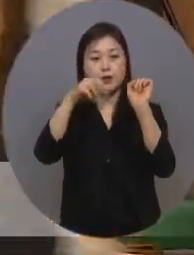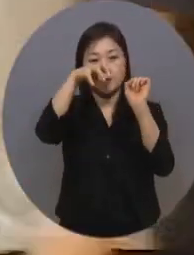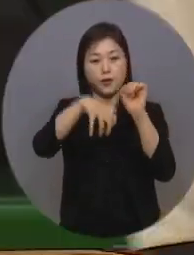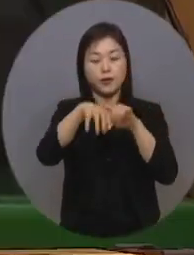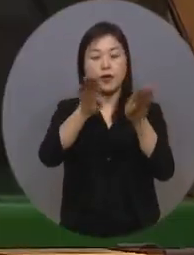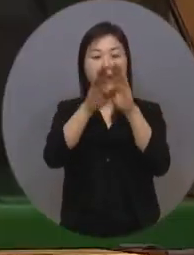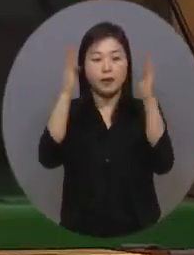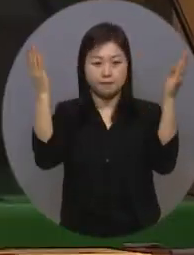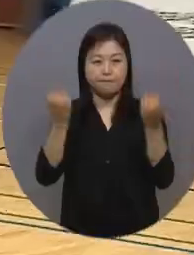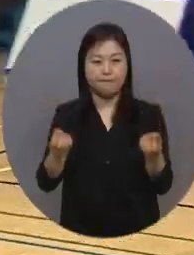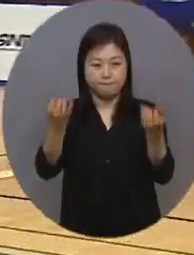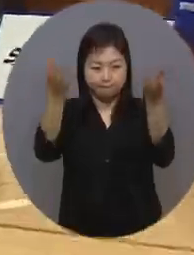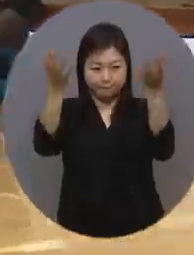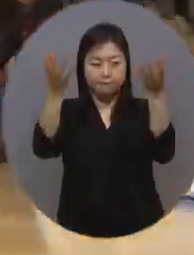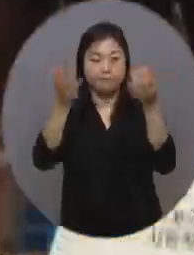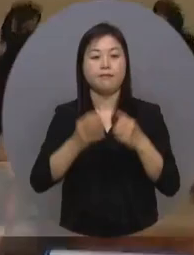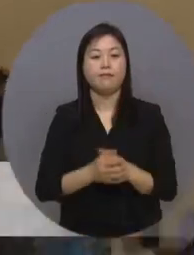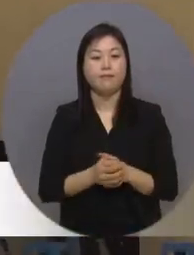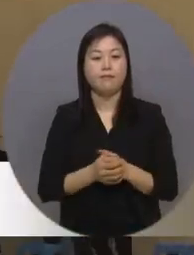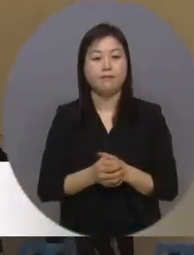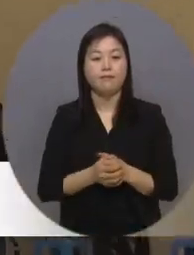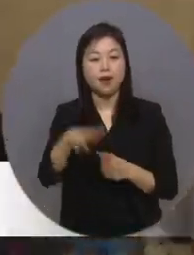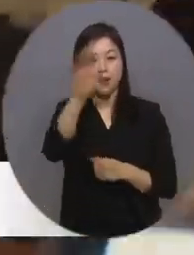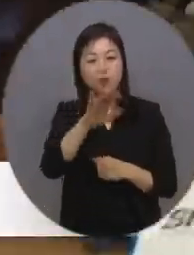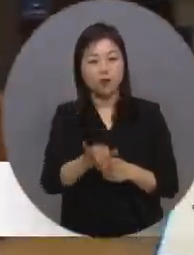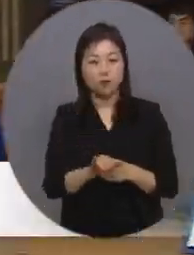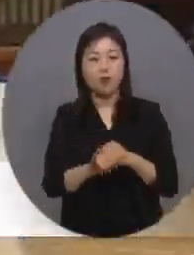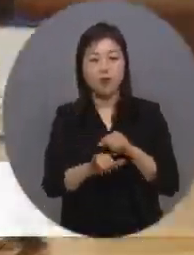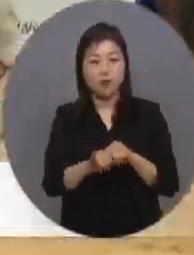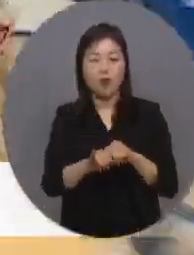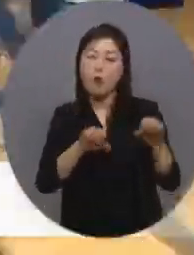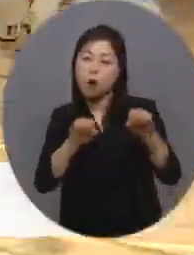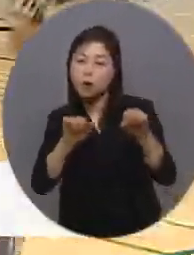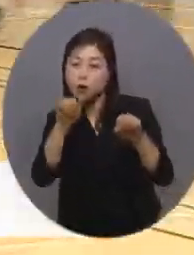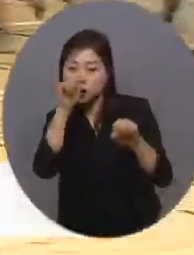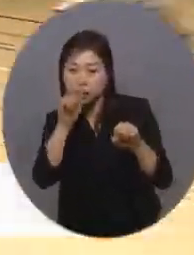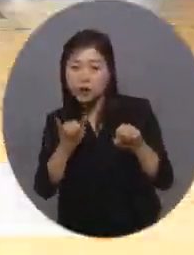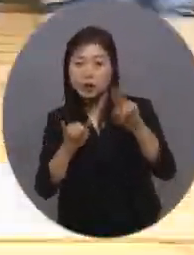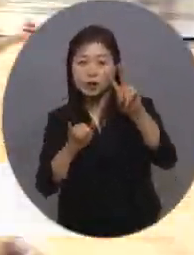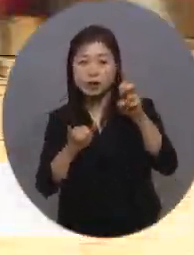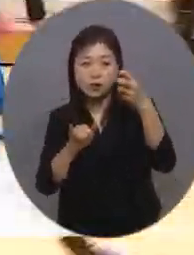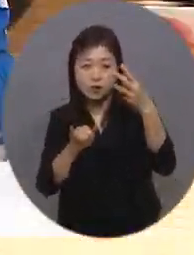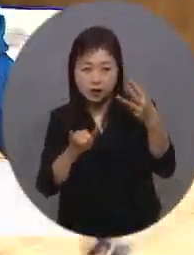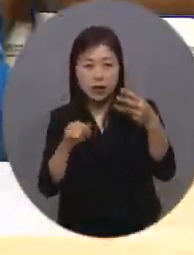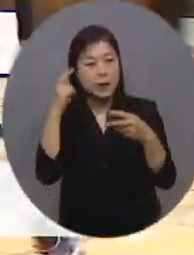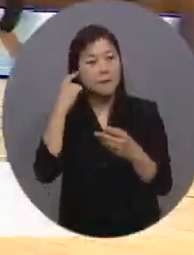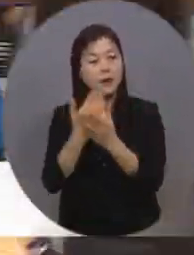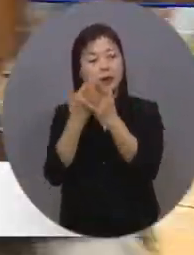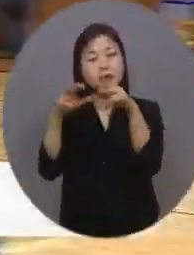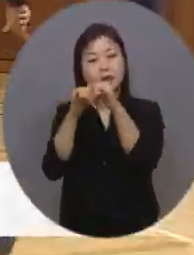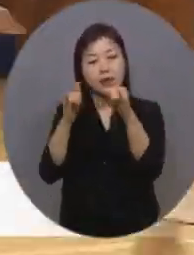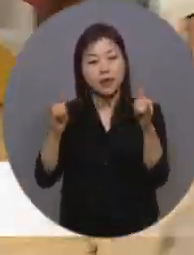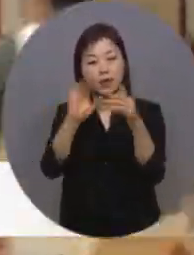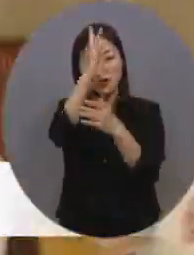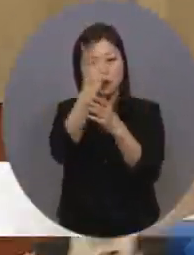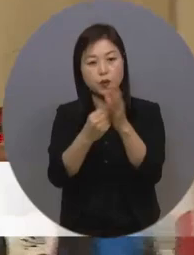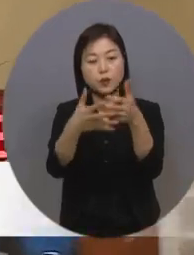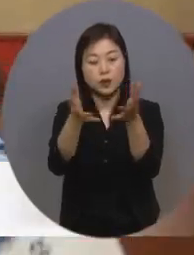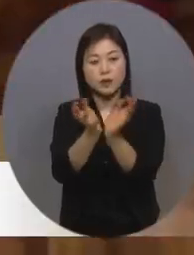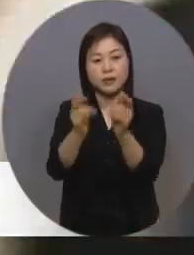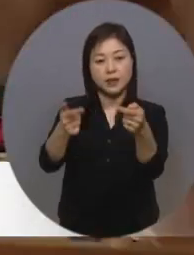대막전이 열렸습니다. 이번 대회는 전국 각지에서 활동하고 있는 23개 발달장애인 농구클럽팀이